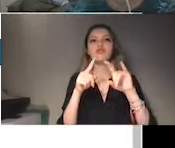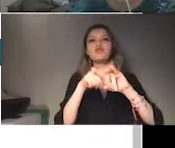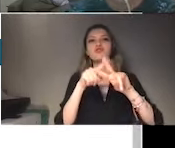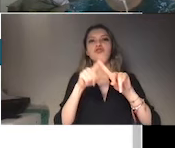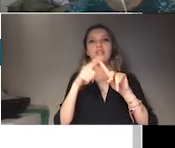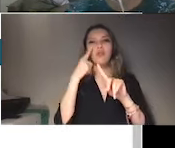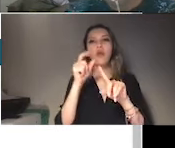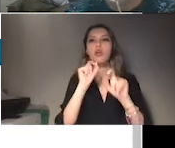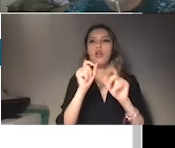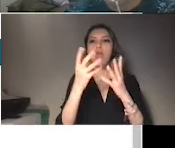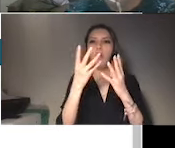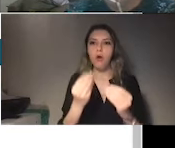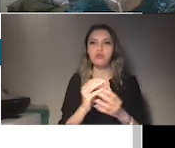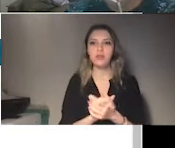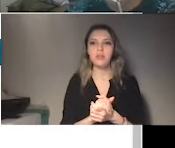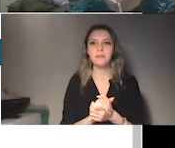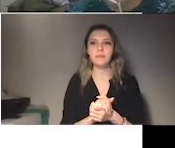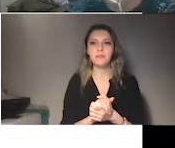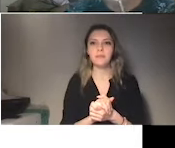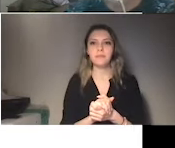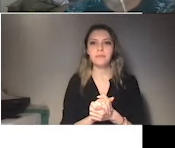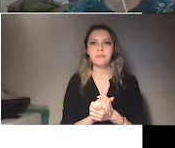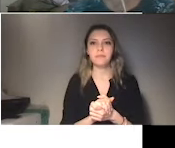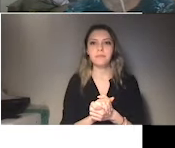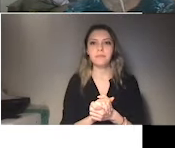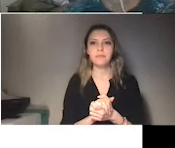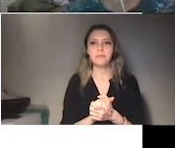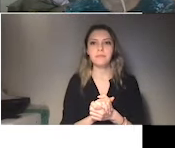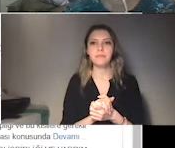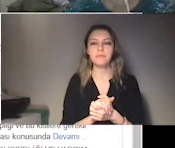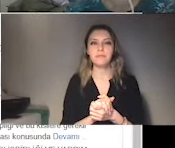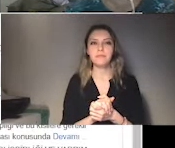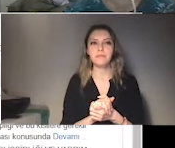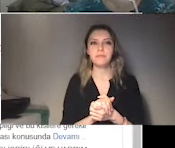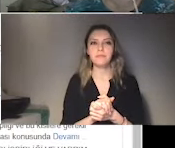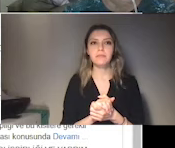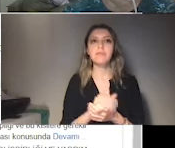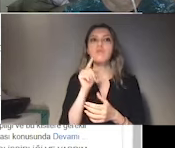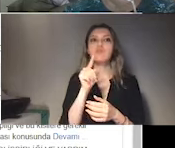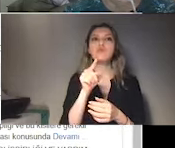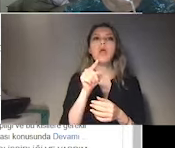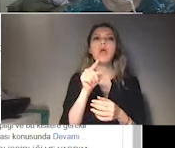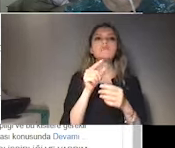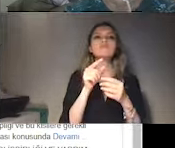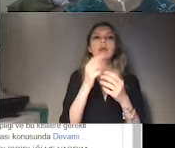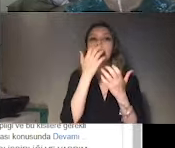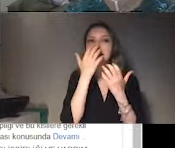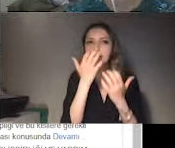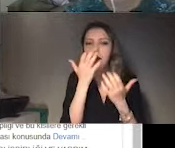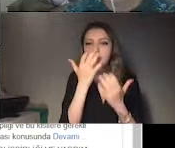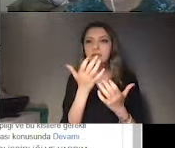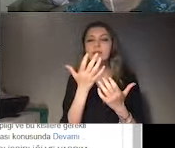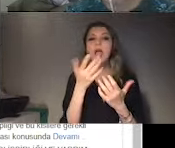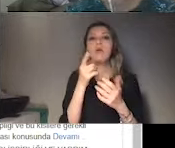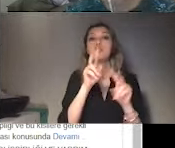sizinle. Burada bütün döngülerde, tavsiyeleri bu